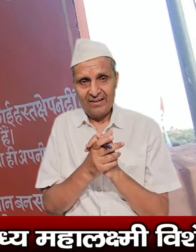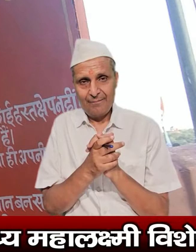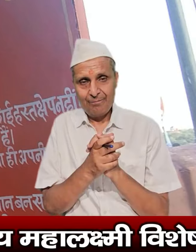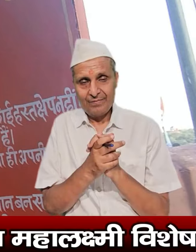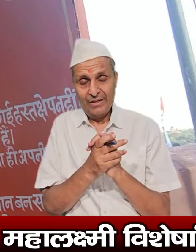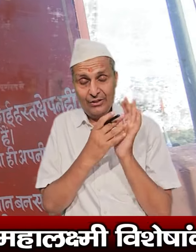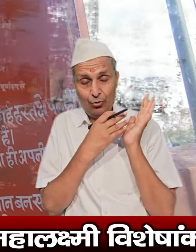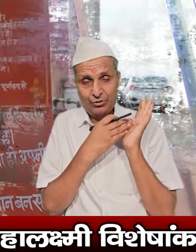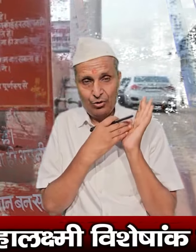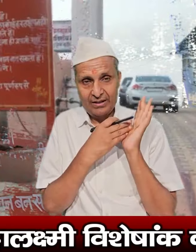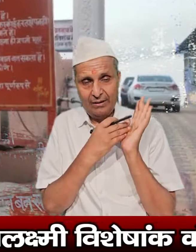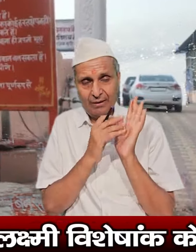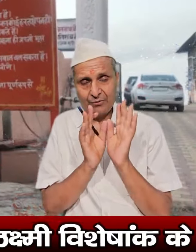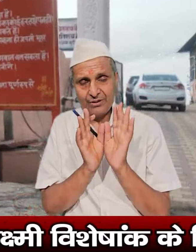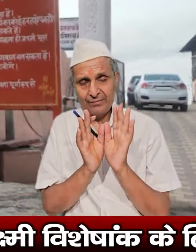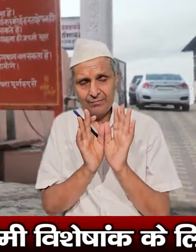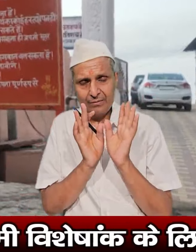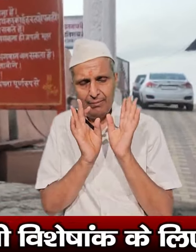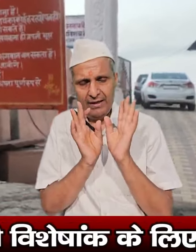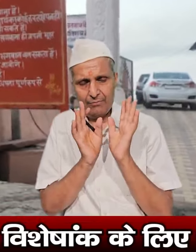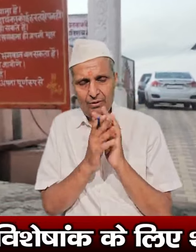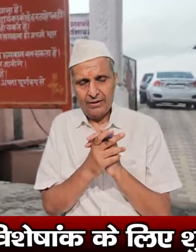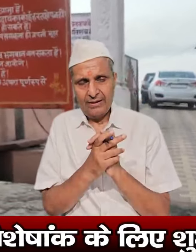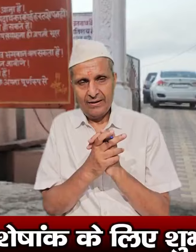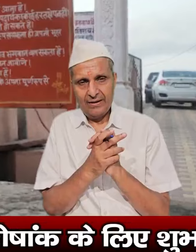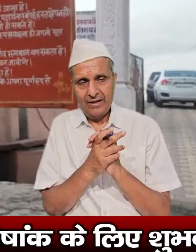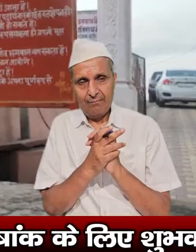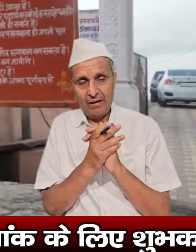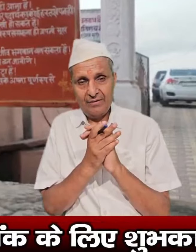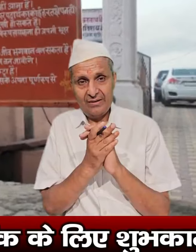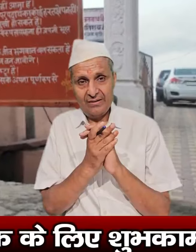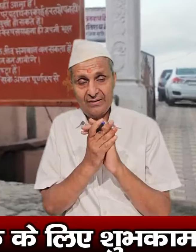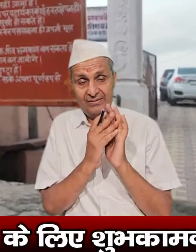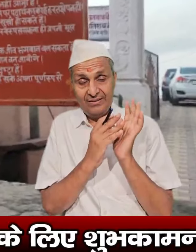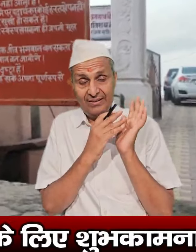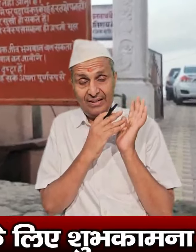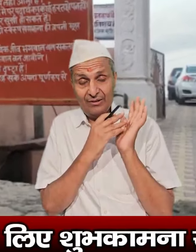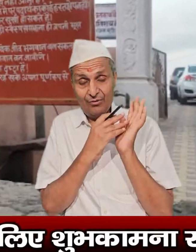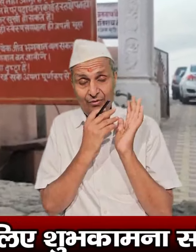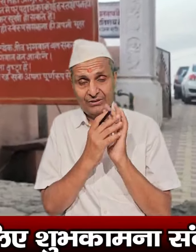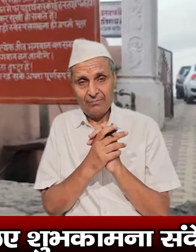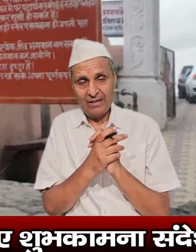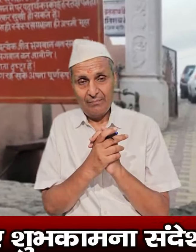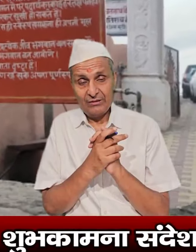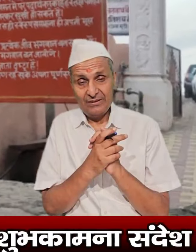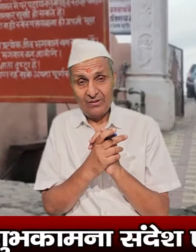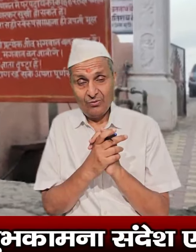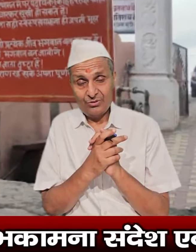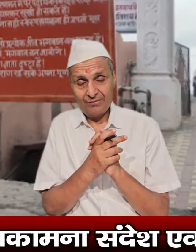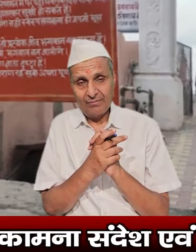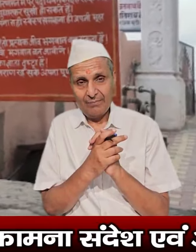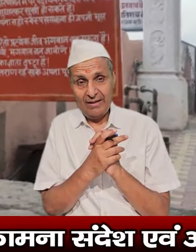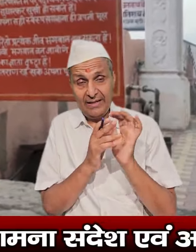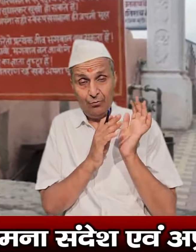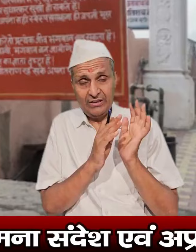आधार है यह नोटिस बोर्ड लग रहा है बाहर उसके पहले का बोर्ड लग रहा है महावीर जयंती के वर्ष के बारे में स्पेशल